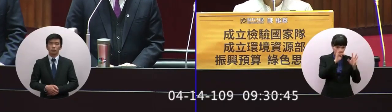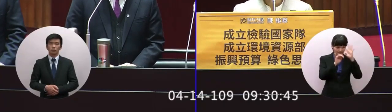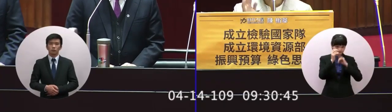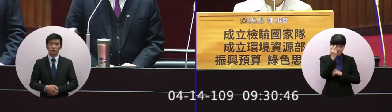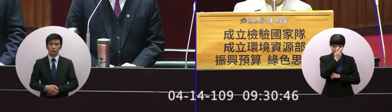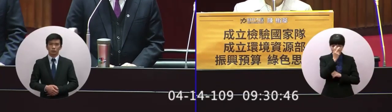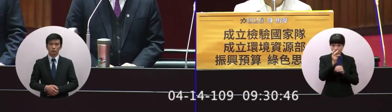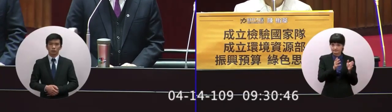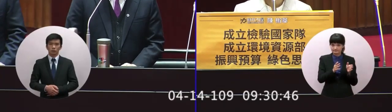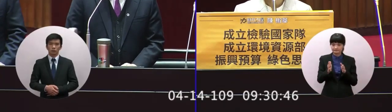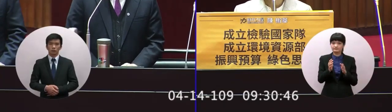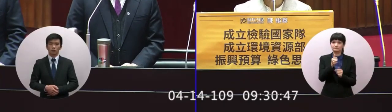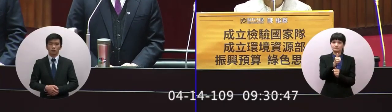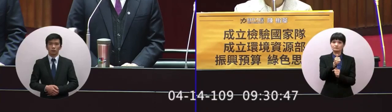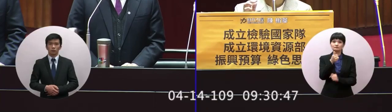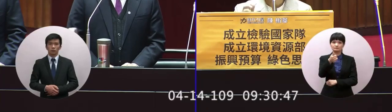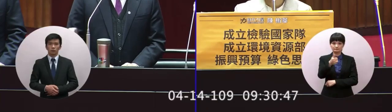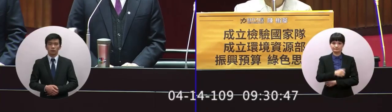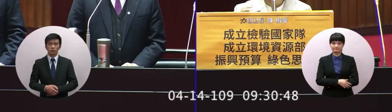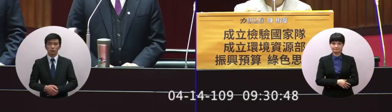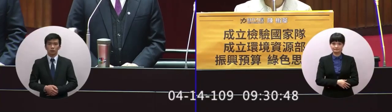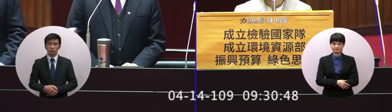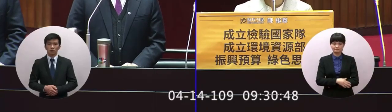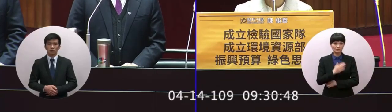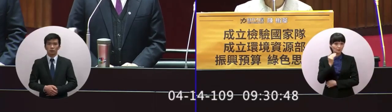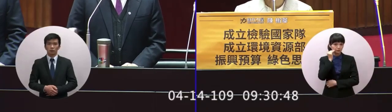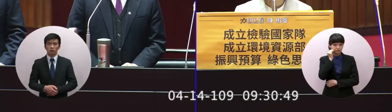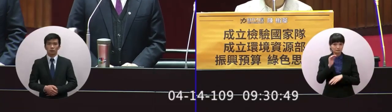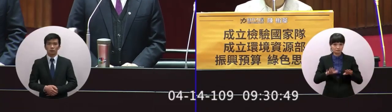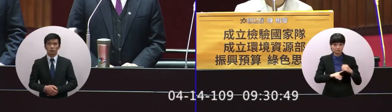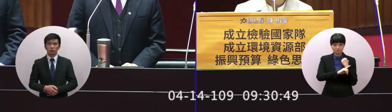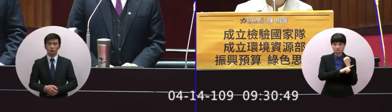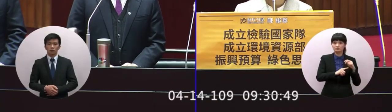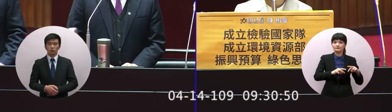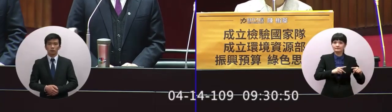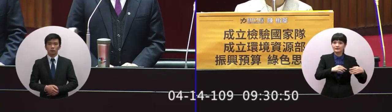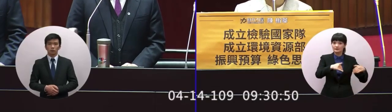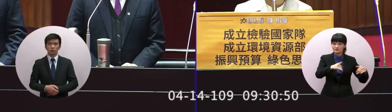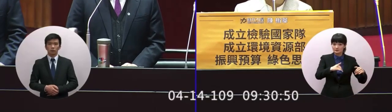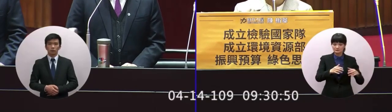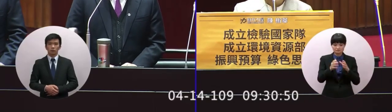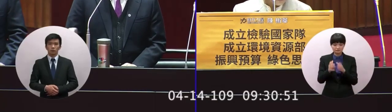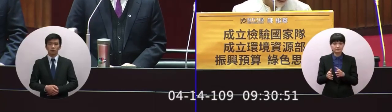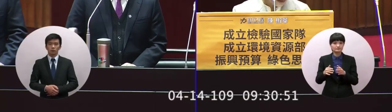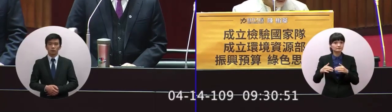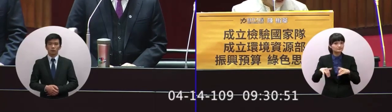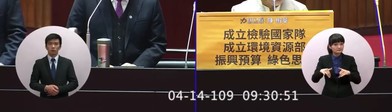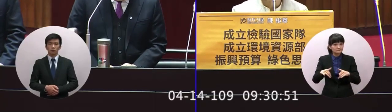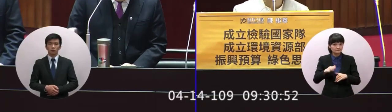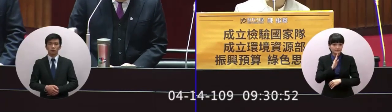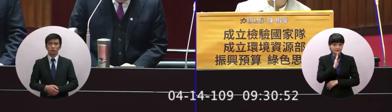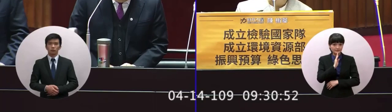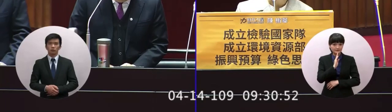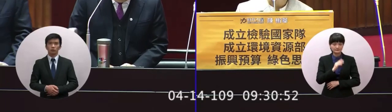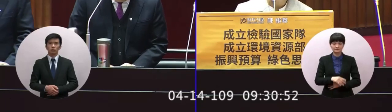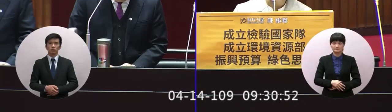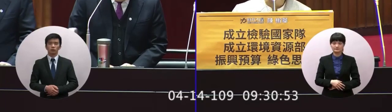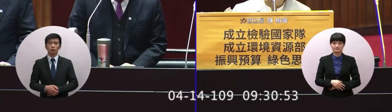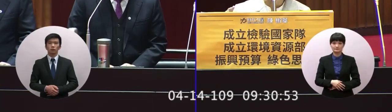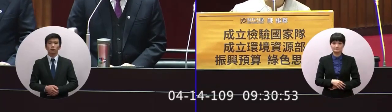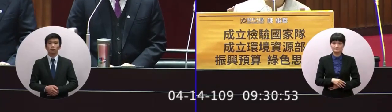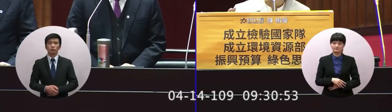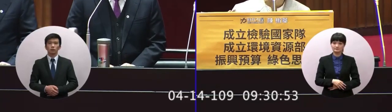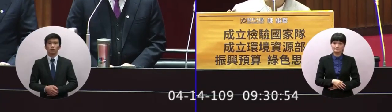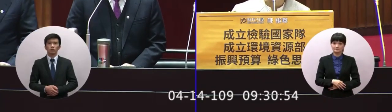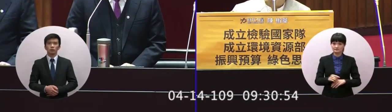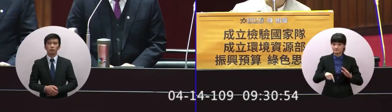那如果目前还没有修法嘛也还没成立，那是不是院长可以将